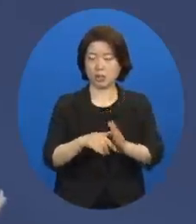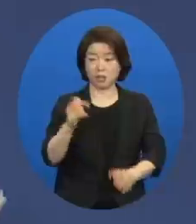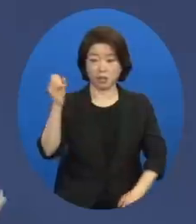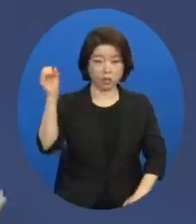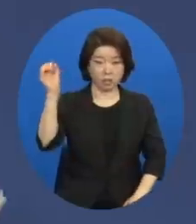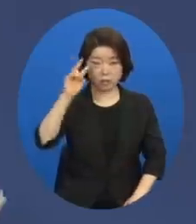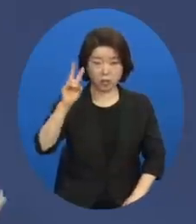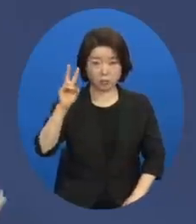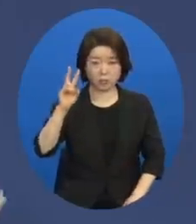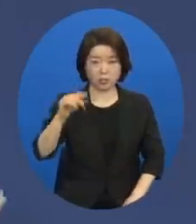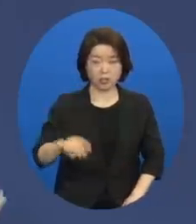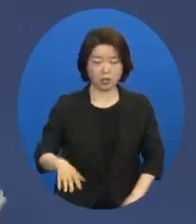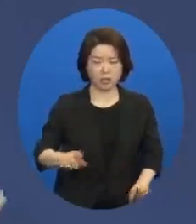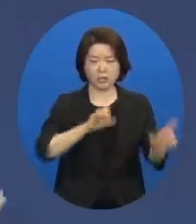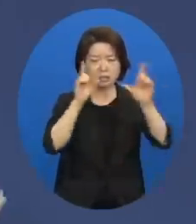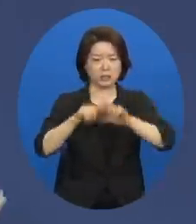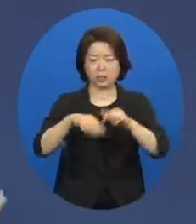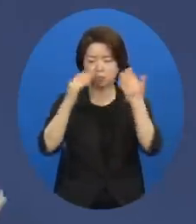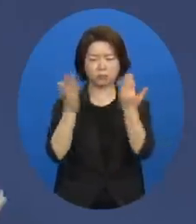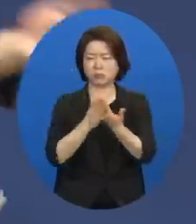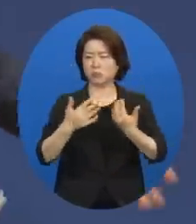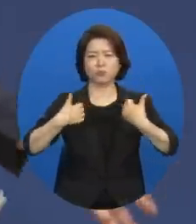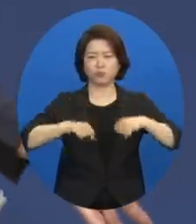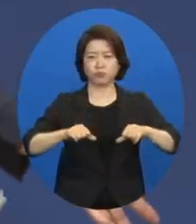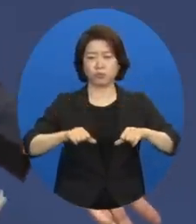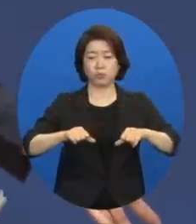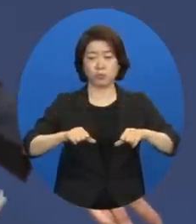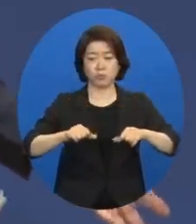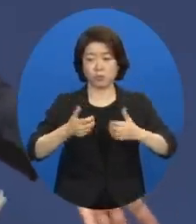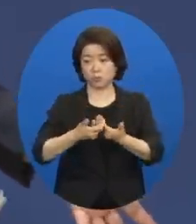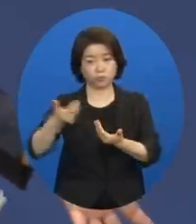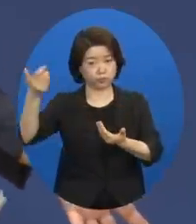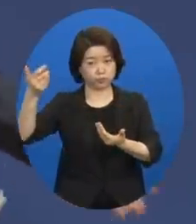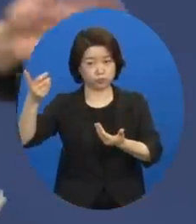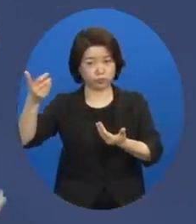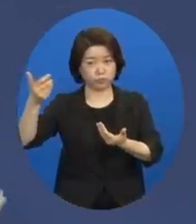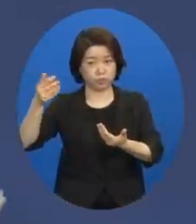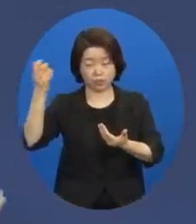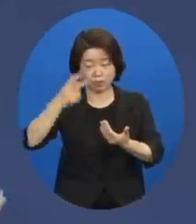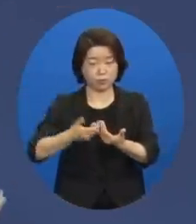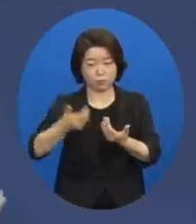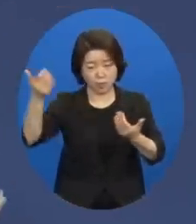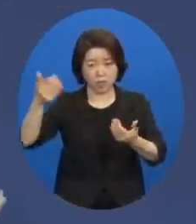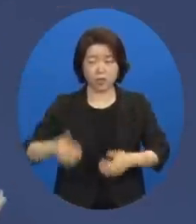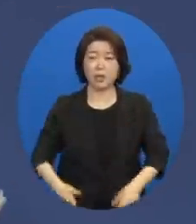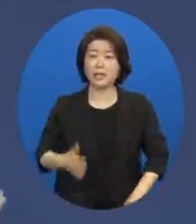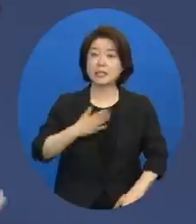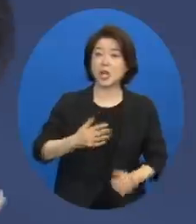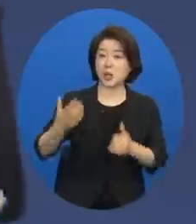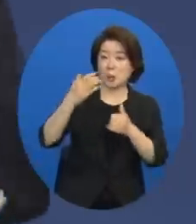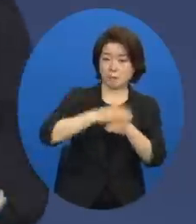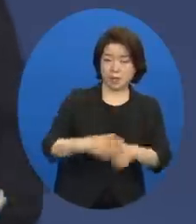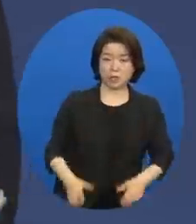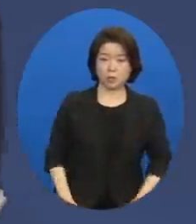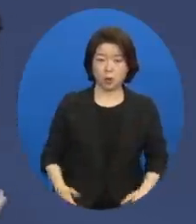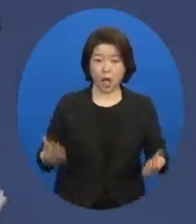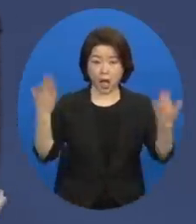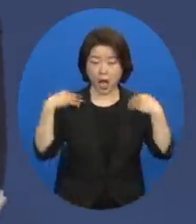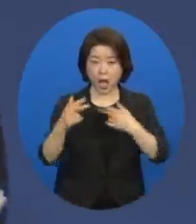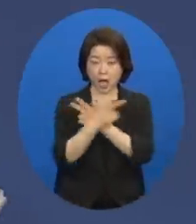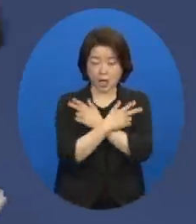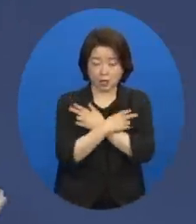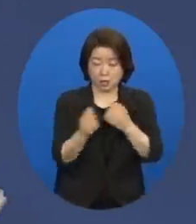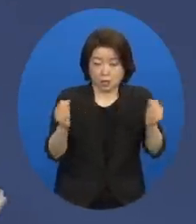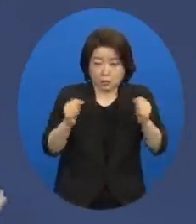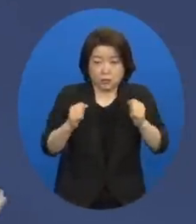횡사하듯이 그냥 삶을 자포자기하듯이 그냥 돌아가셨어요. 그리고 저에게 남겨진 건 교복 입고 으슬으슬한 추운